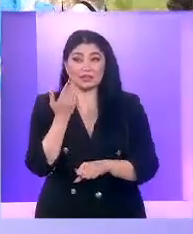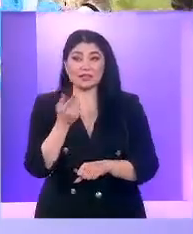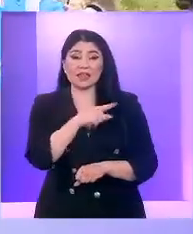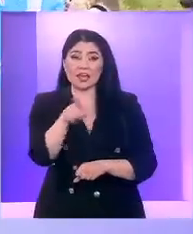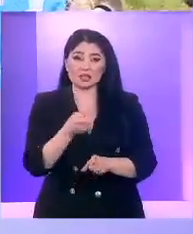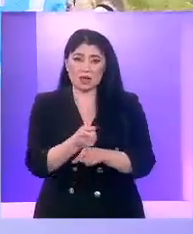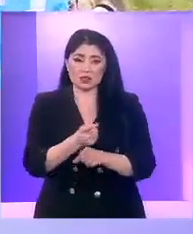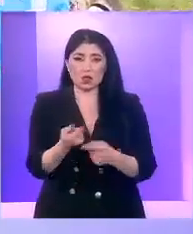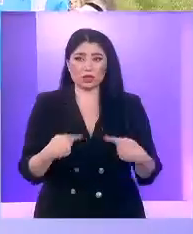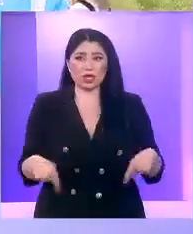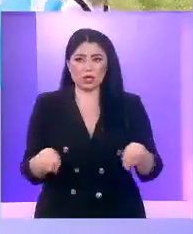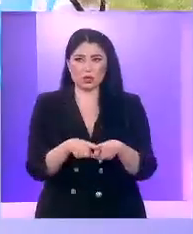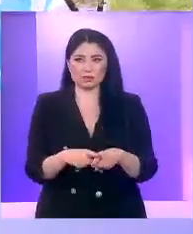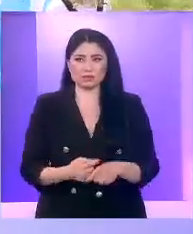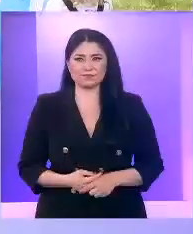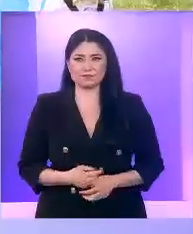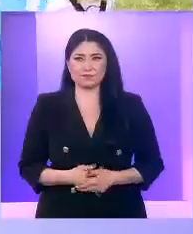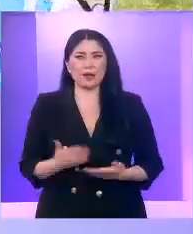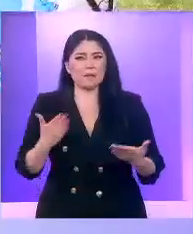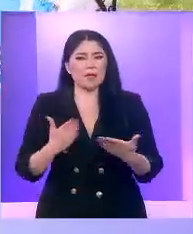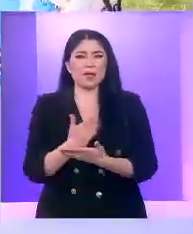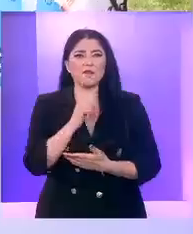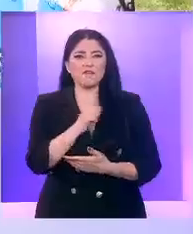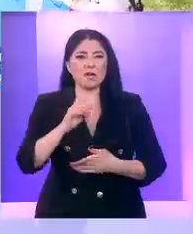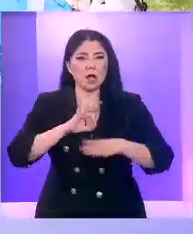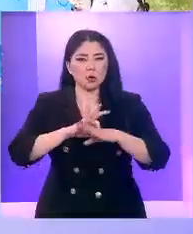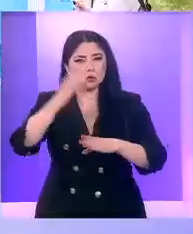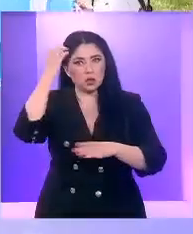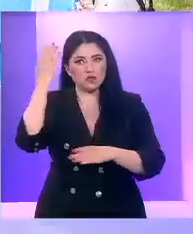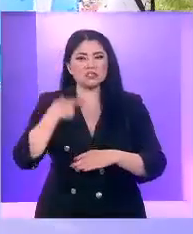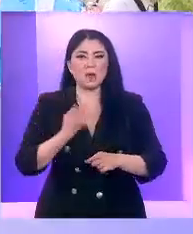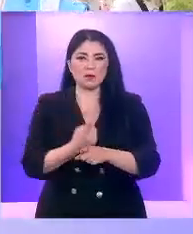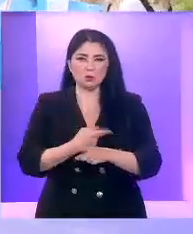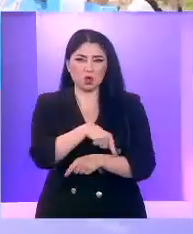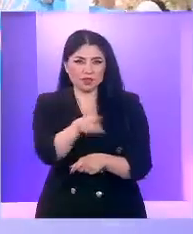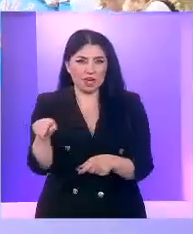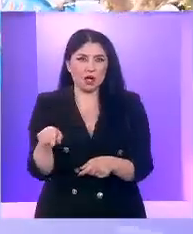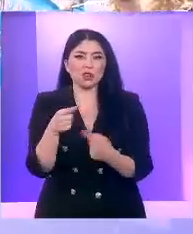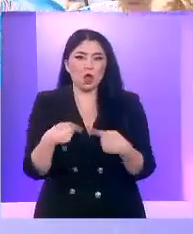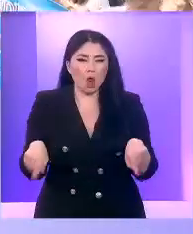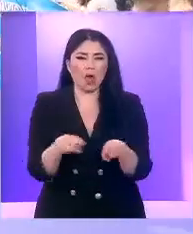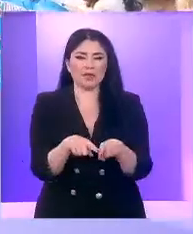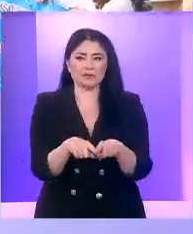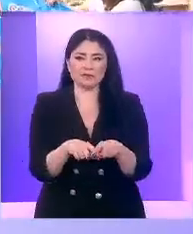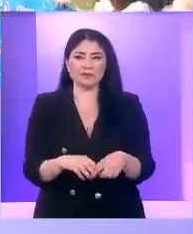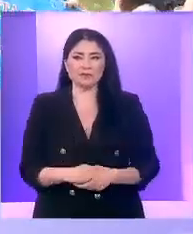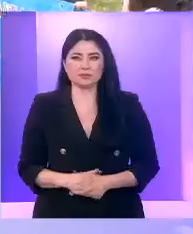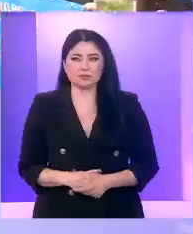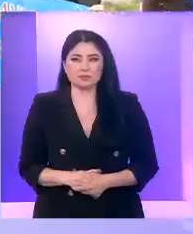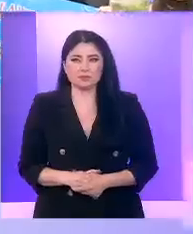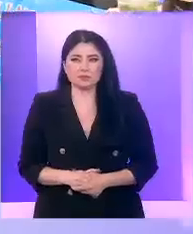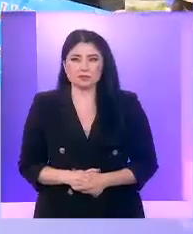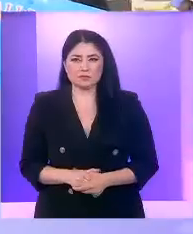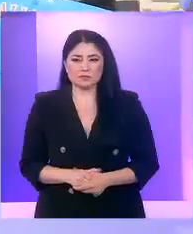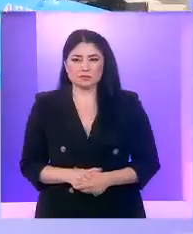de noi. Și-au bătut de-a lungul anilor totdeauna, fiecare guvernare care a venit și-a bătut joc de noi. Ați spus ieri pe postul dumneavoastră și pe